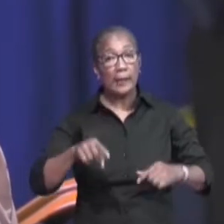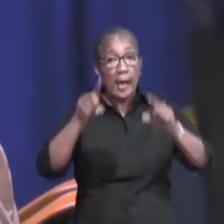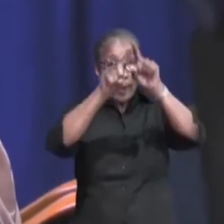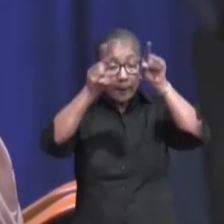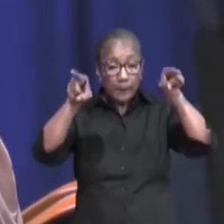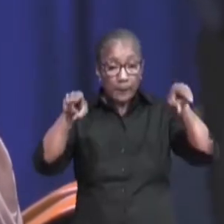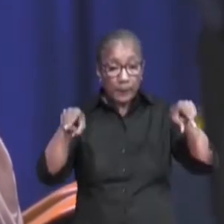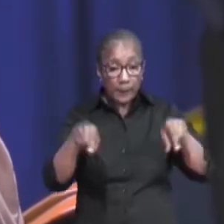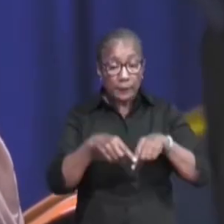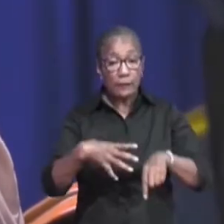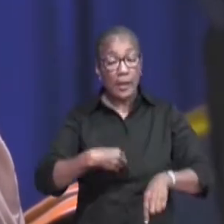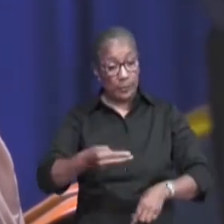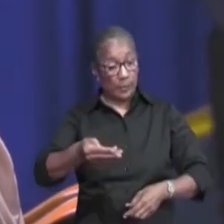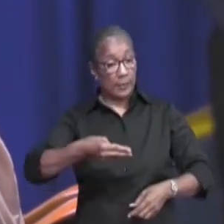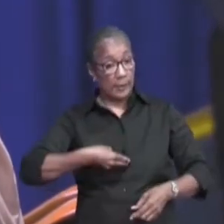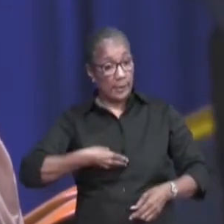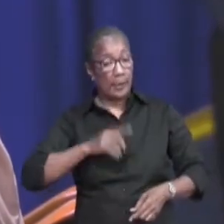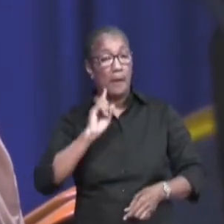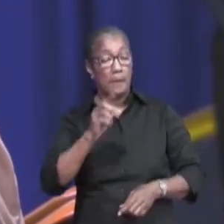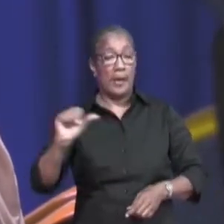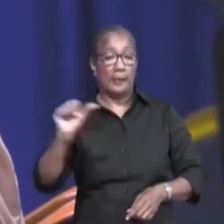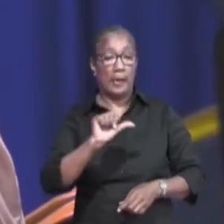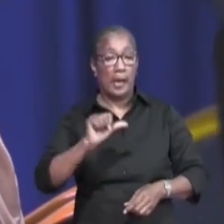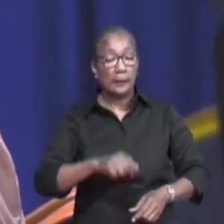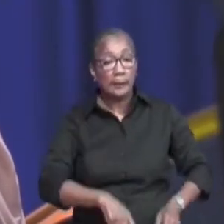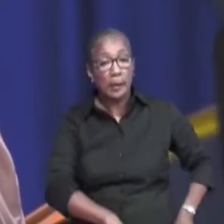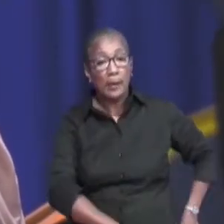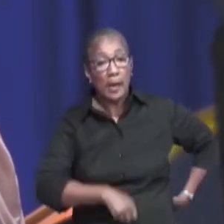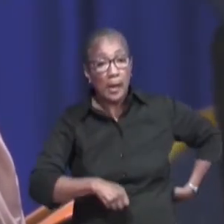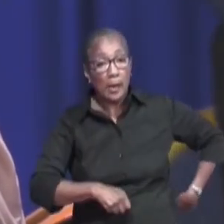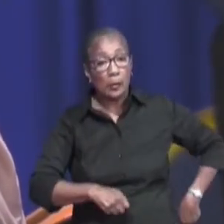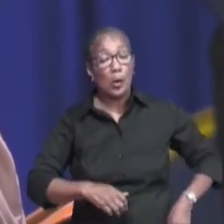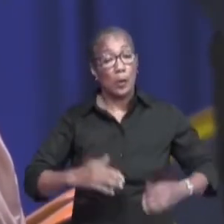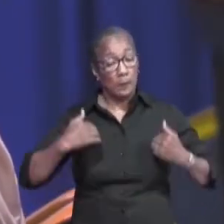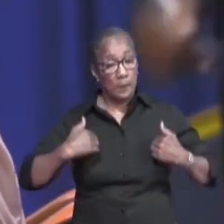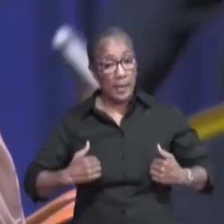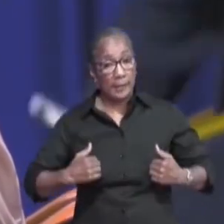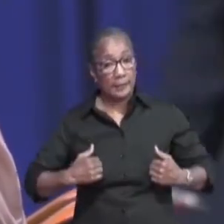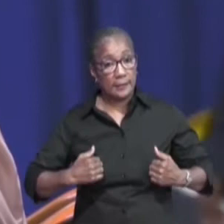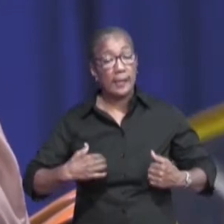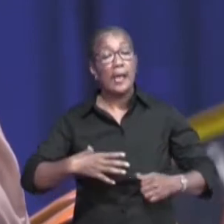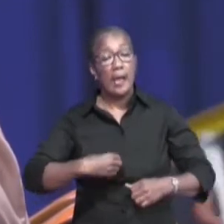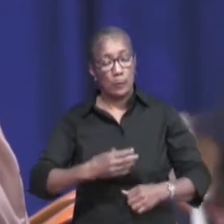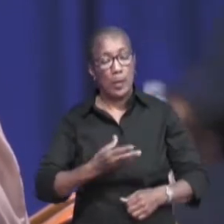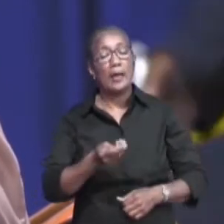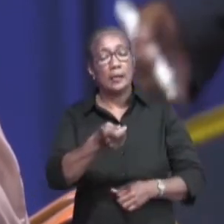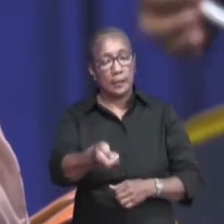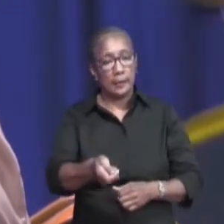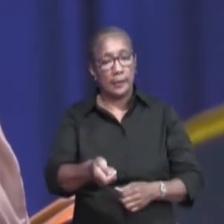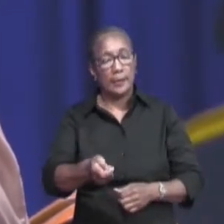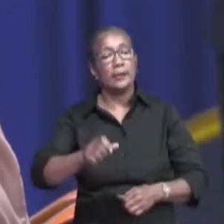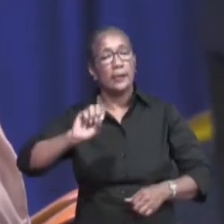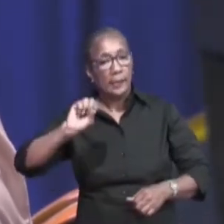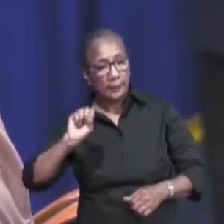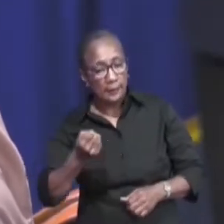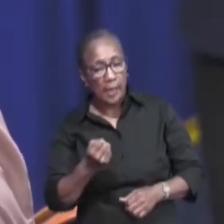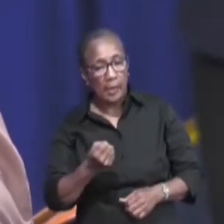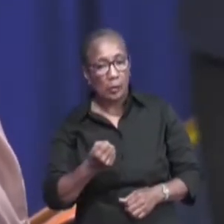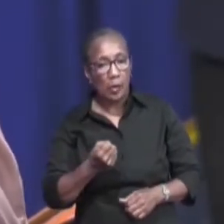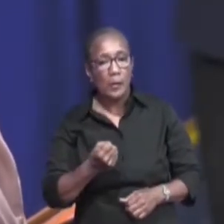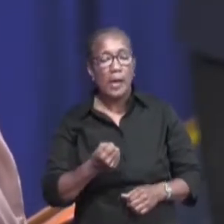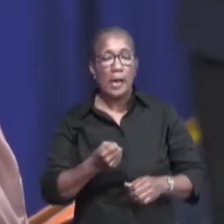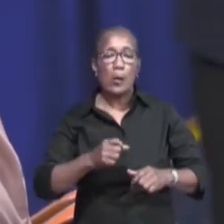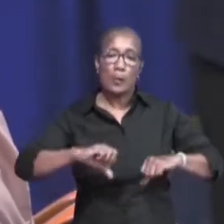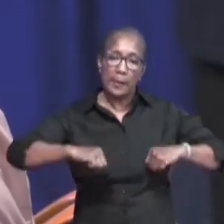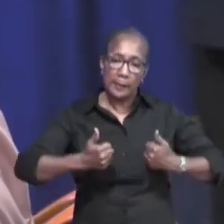den briefi ma den tra briefi den maron brana na nga sa captain chis den briefi ba des na so da wo begin skoif